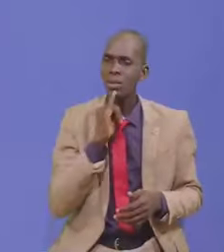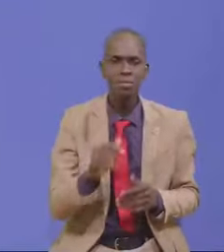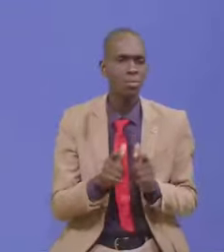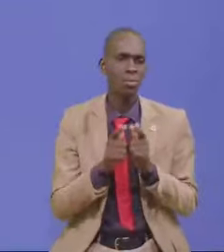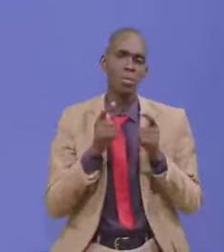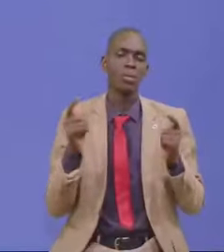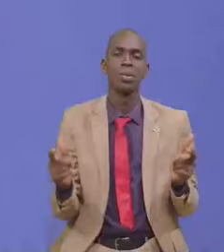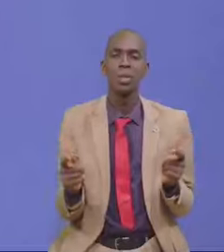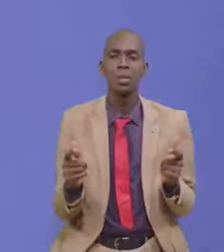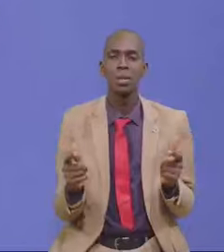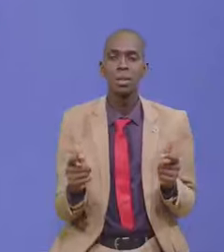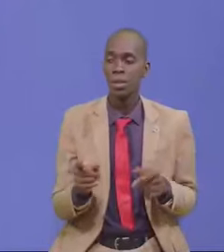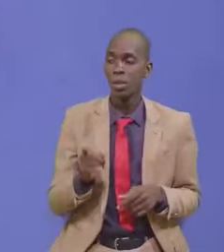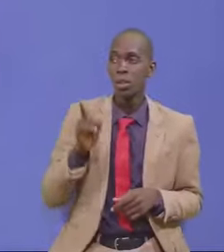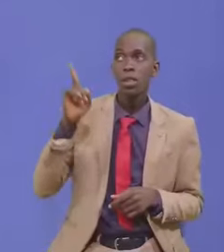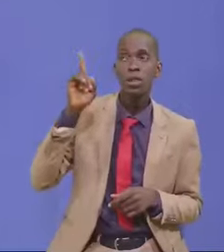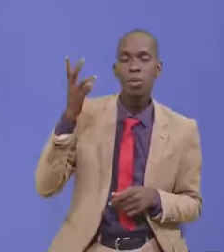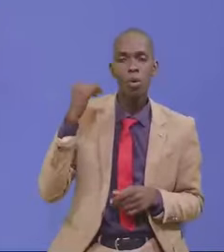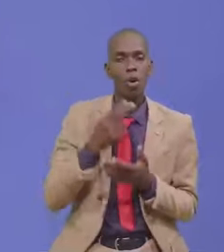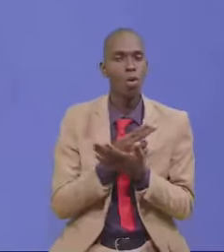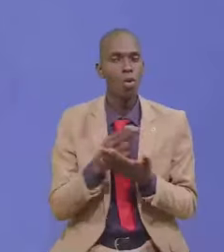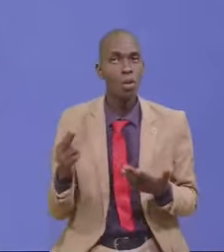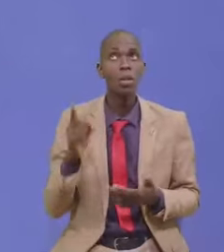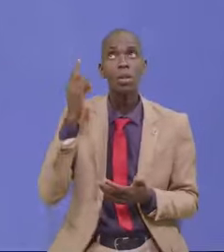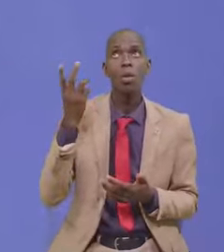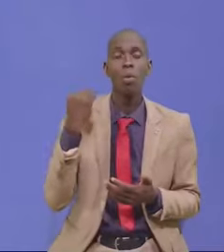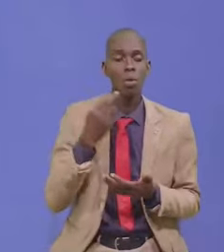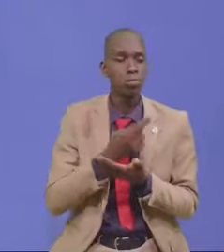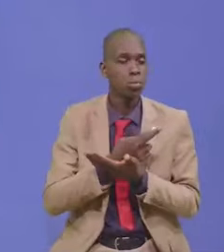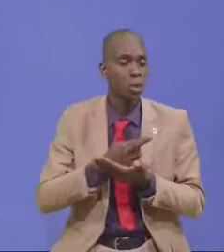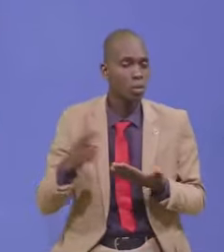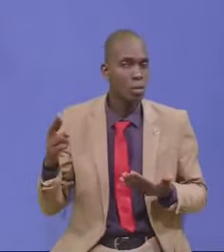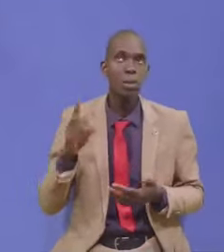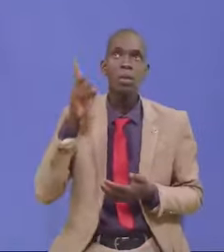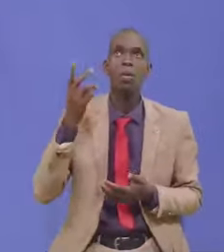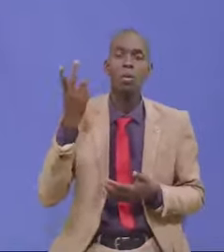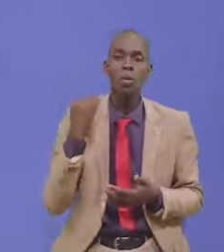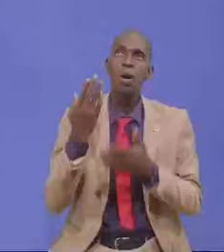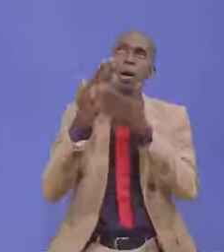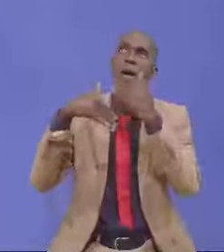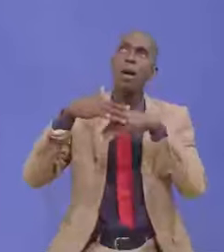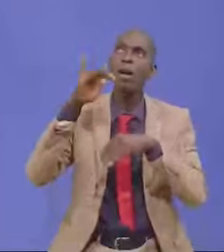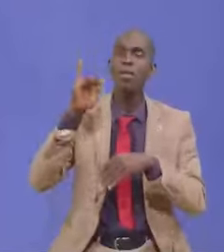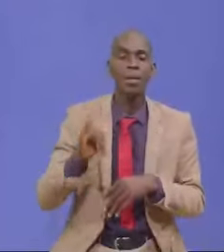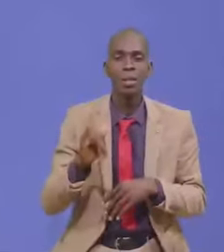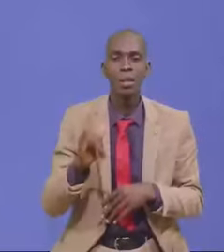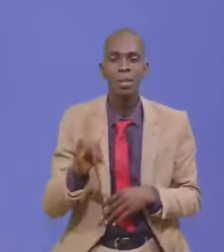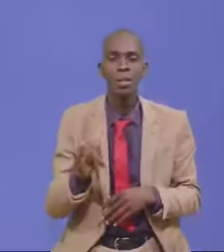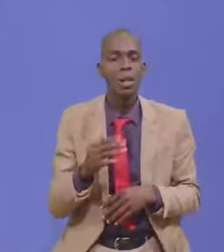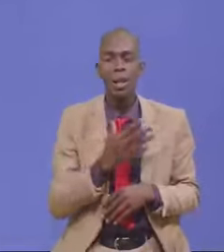Il était saint, il était juste, il était céleste,